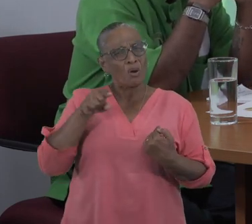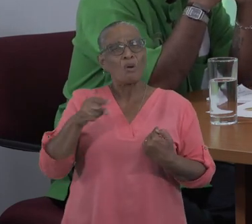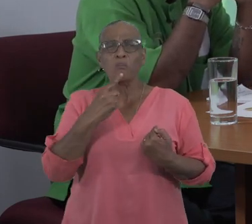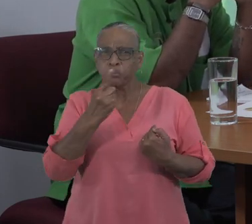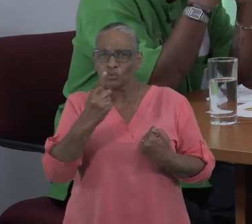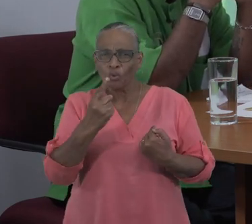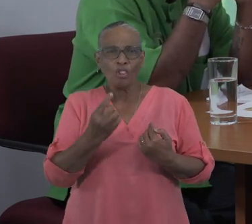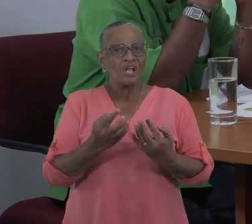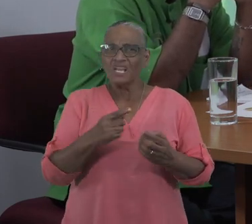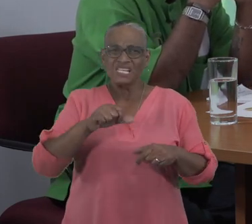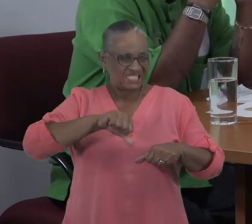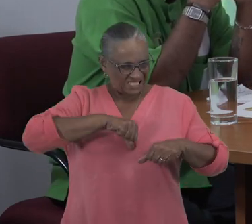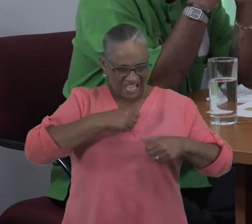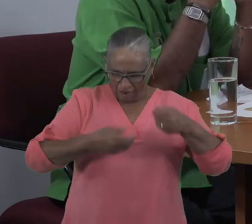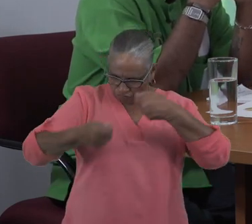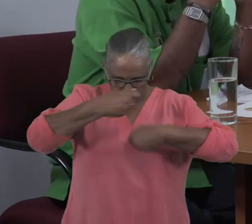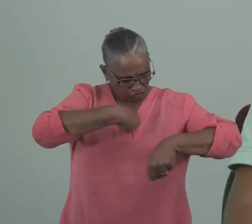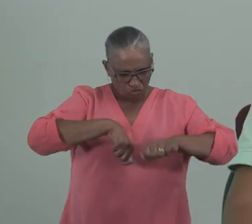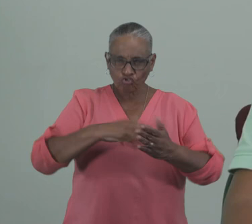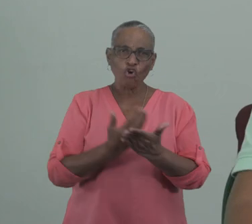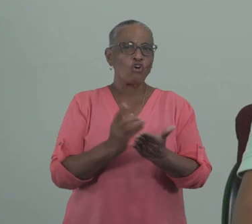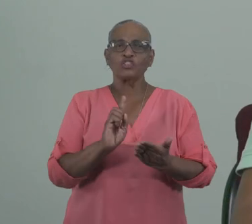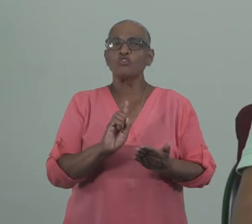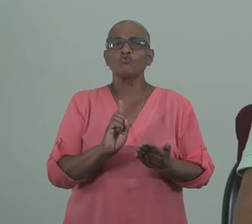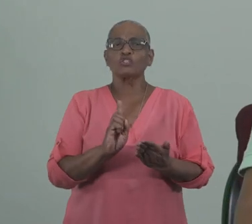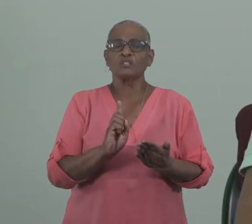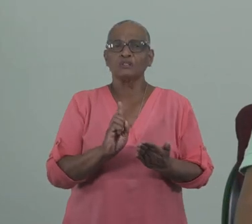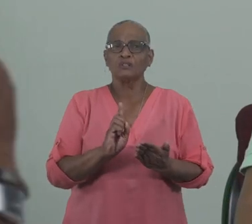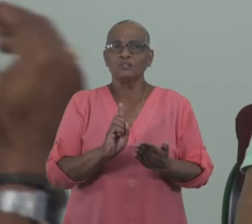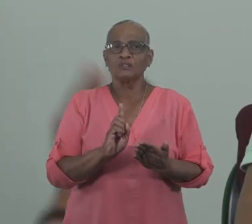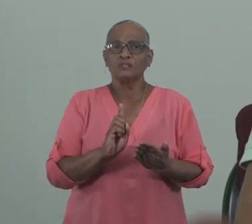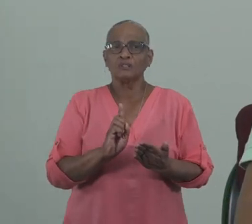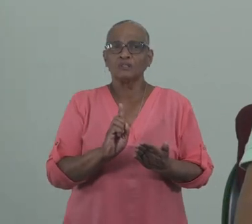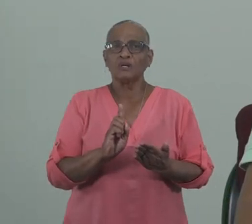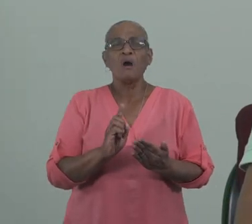is het teken van achterstallig onderhoud. Zo noem ik het vaak. Ja.